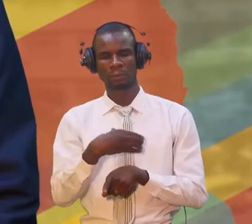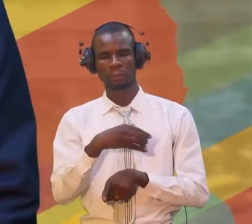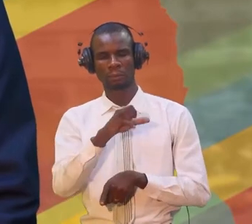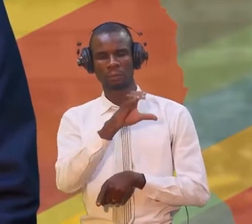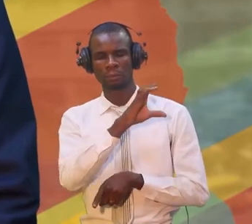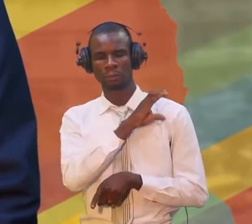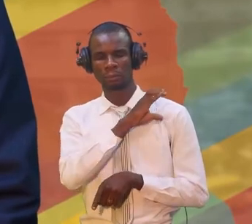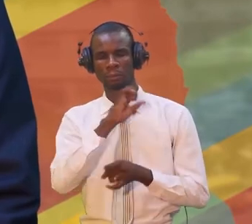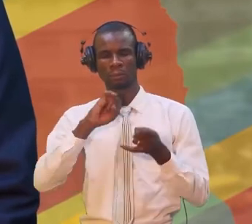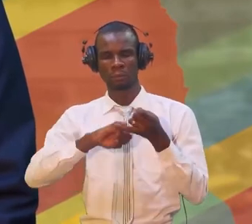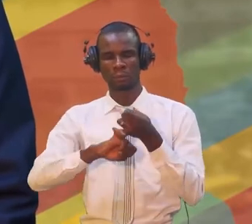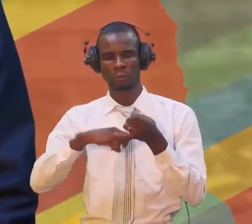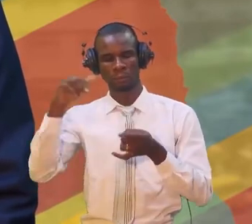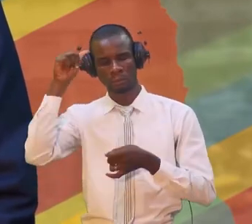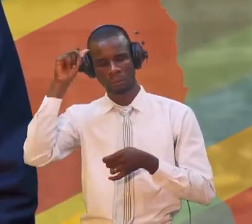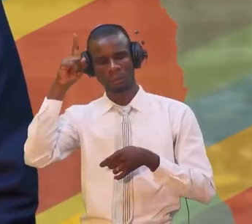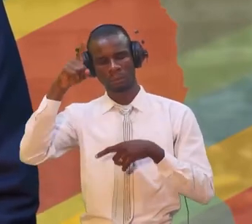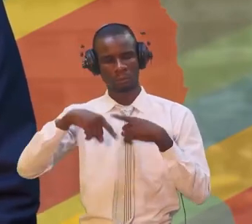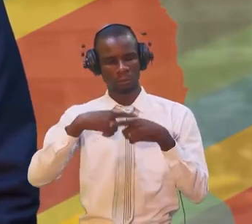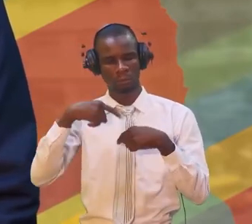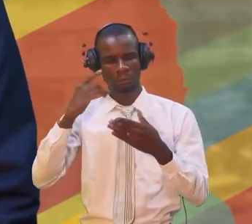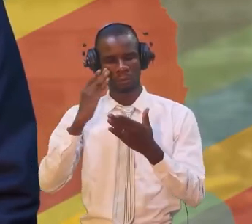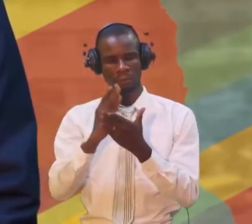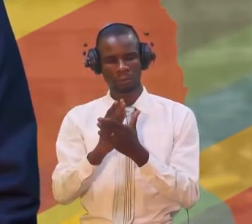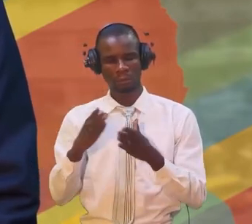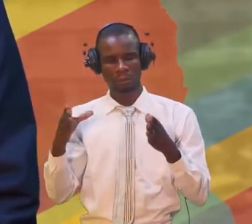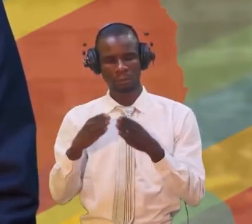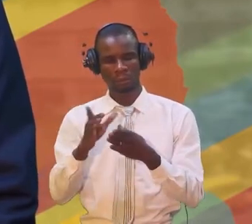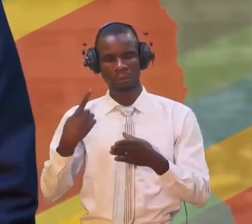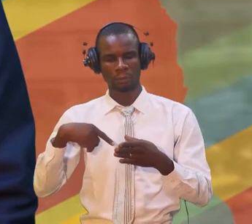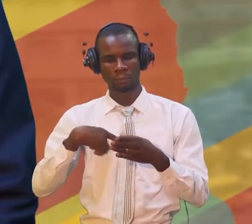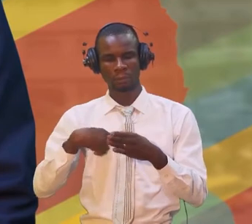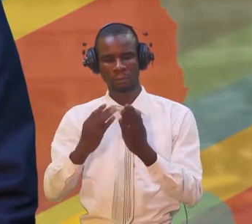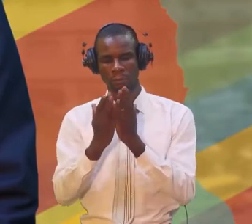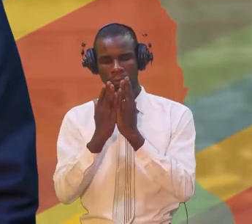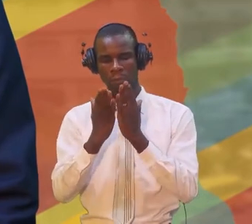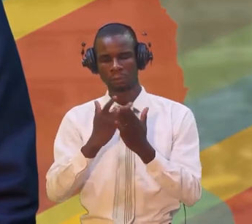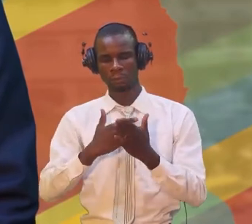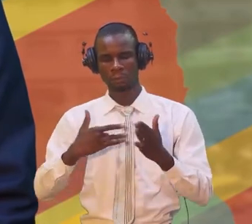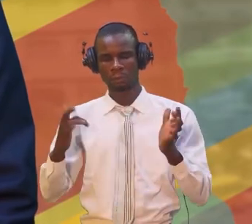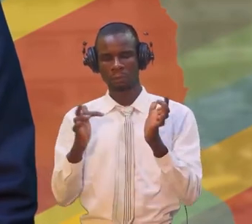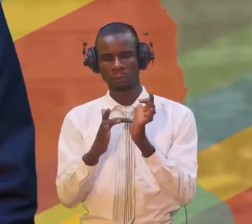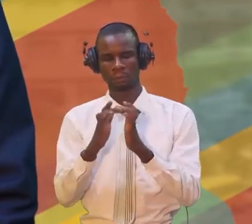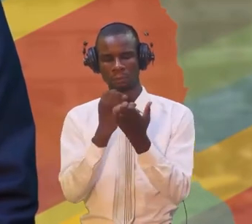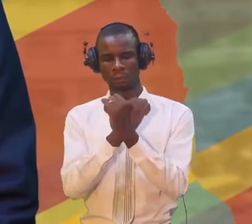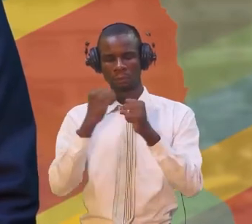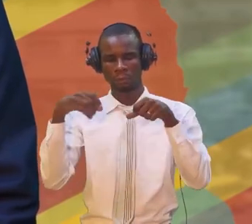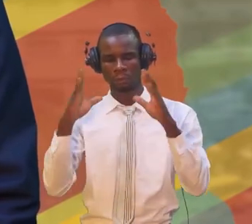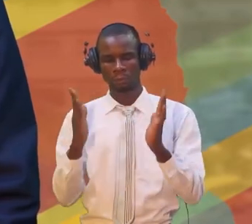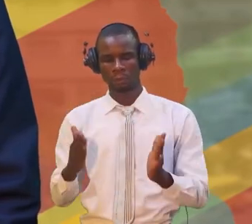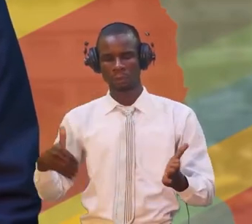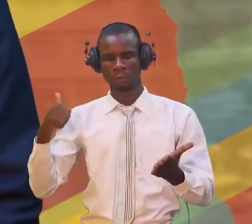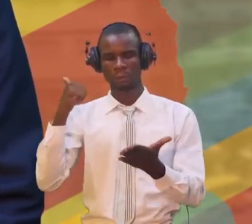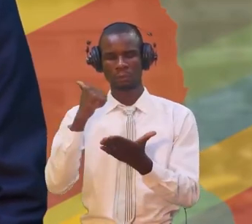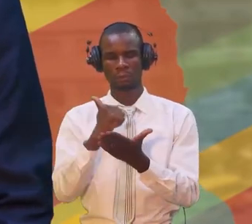Korali na mke wake. Anza nasi na umalize pamoja nasi kwa jina la Yesu Kristo Bwana wetu na Mwokozi wetu.